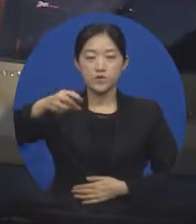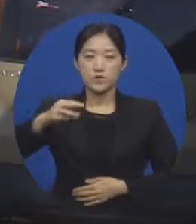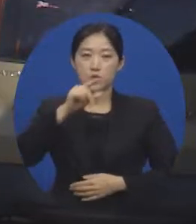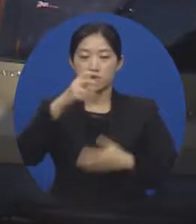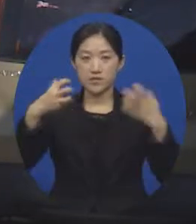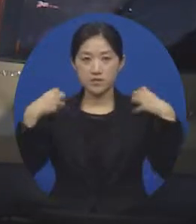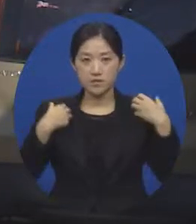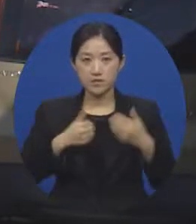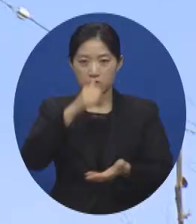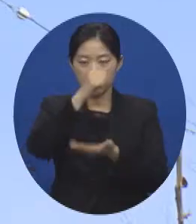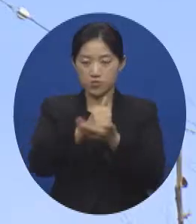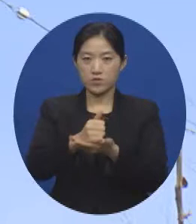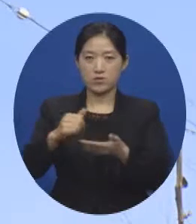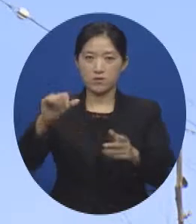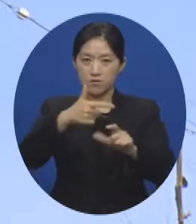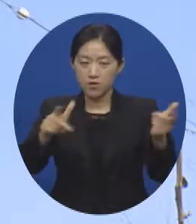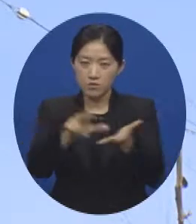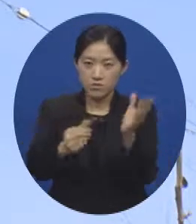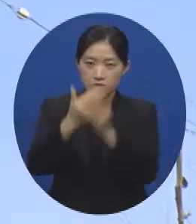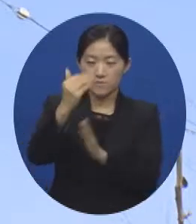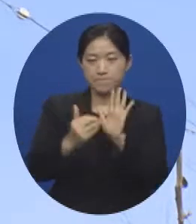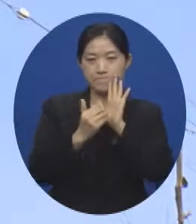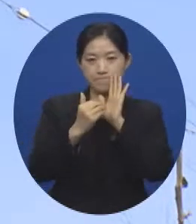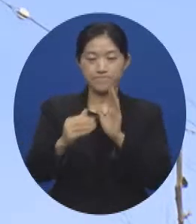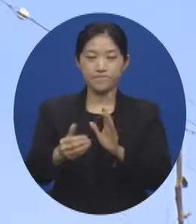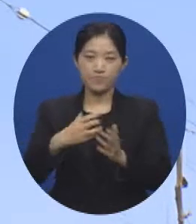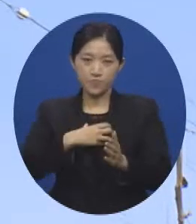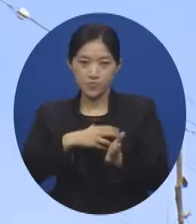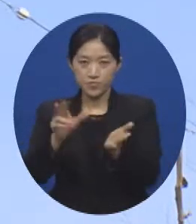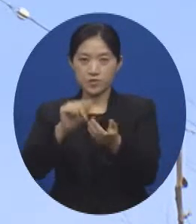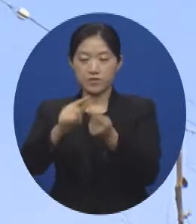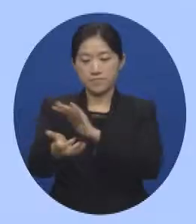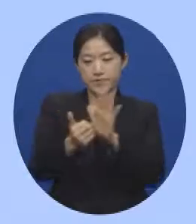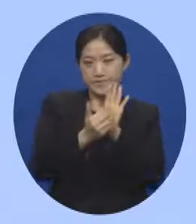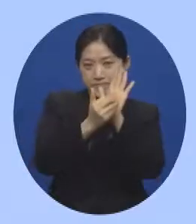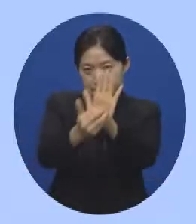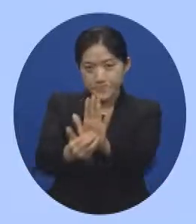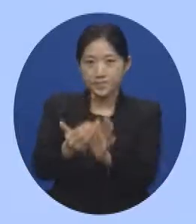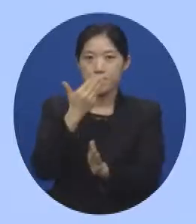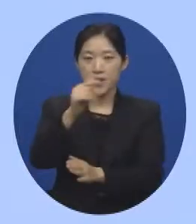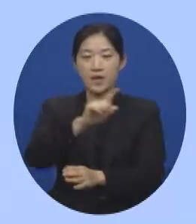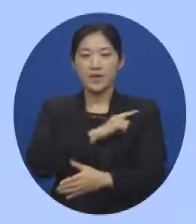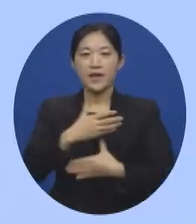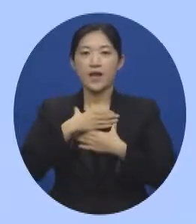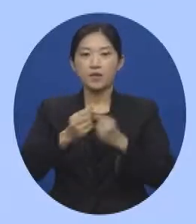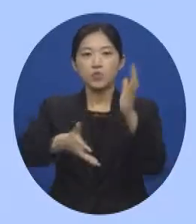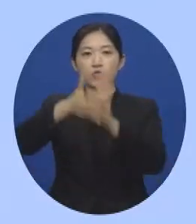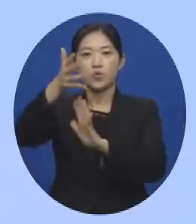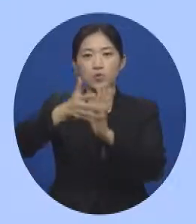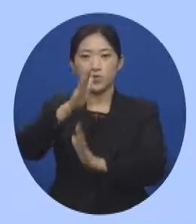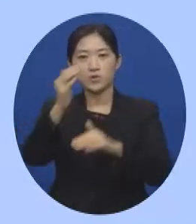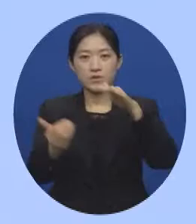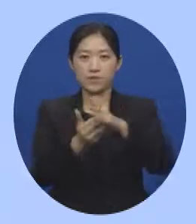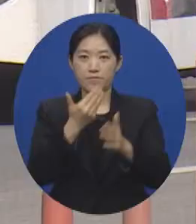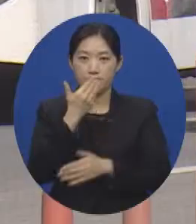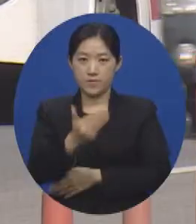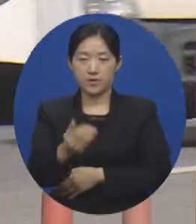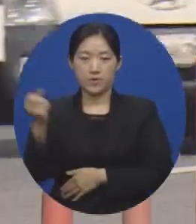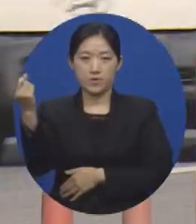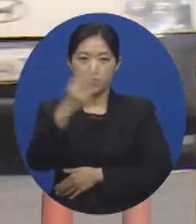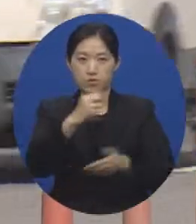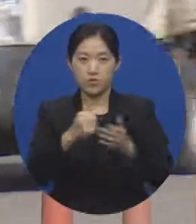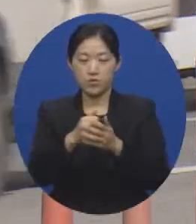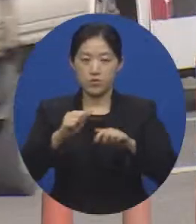UCT 오산시는 범죄와 재해 등의 위험으로부터 사전에 대응할 수 있는 가장 안전한 도시가 됐으며